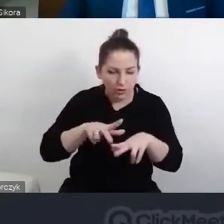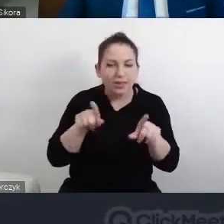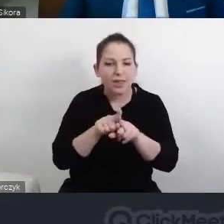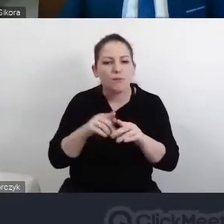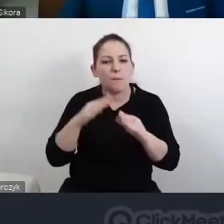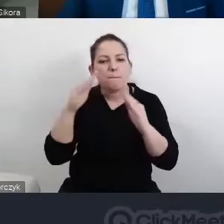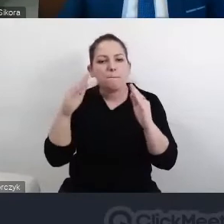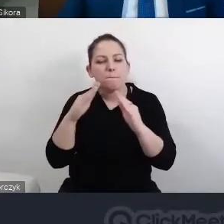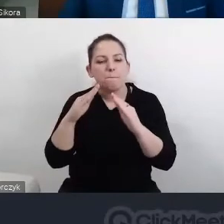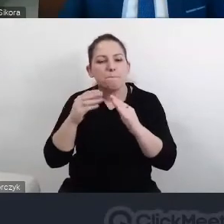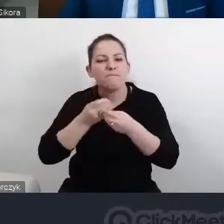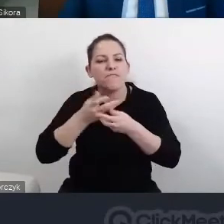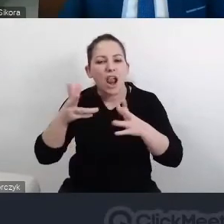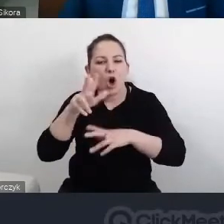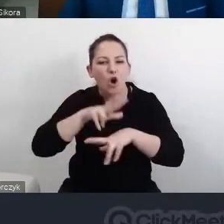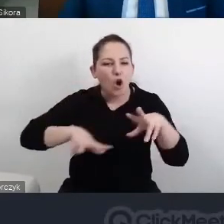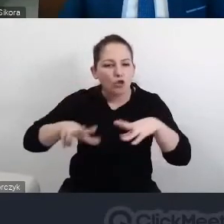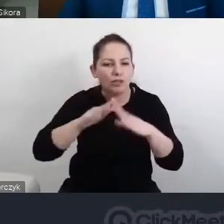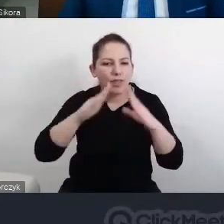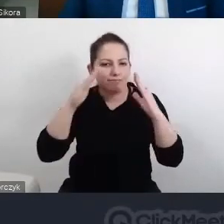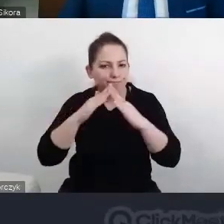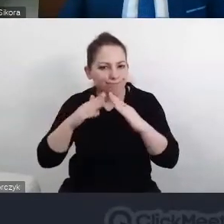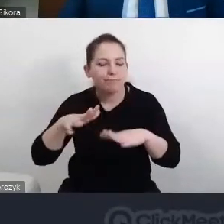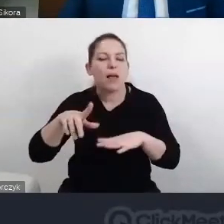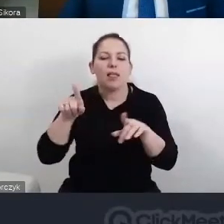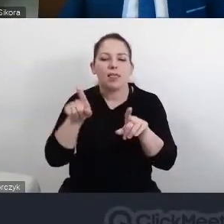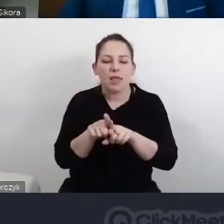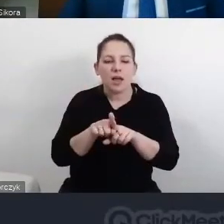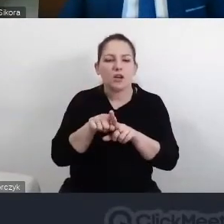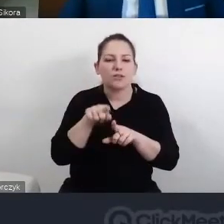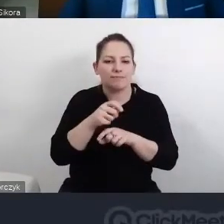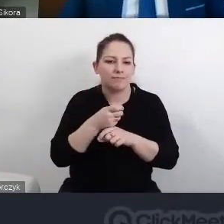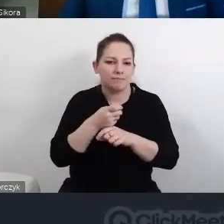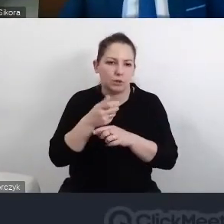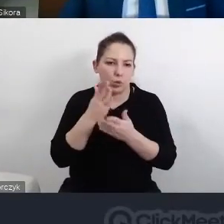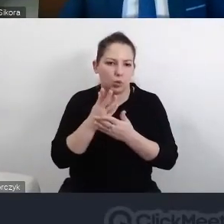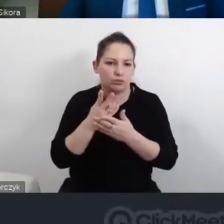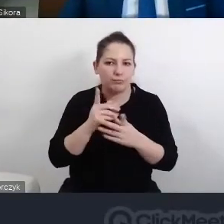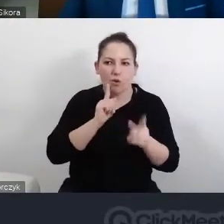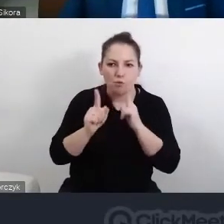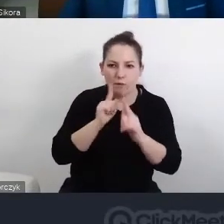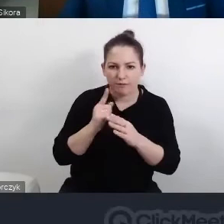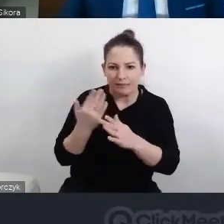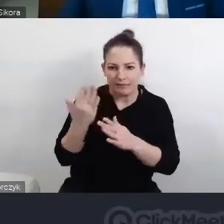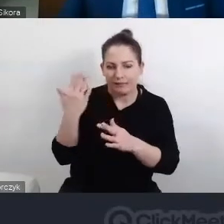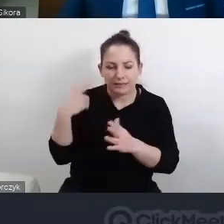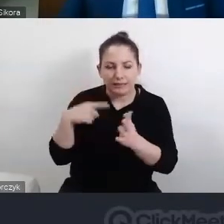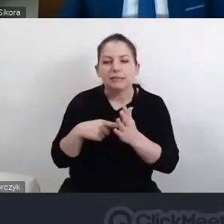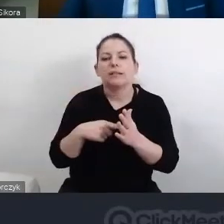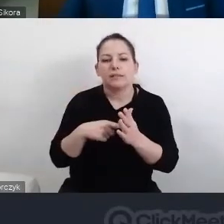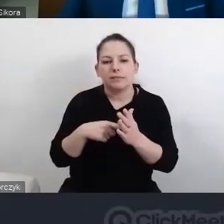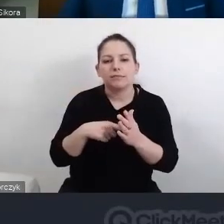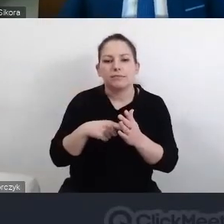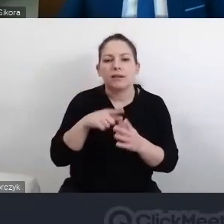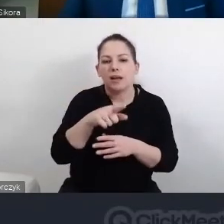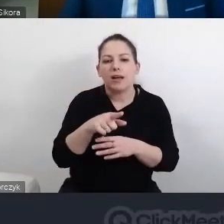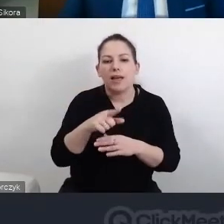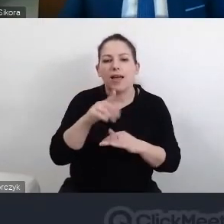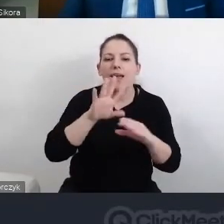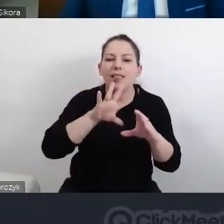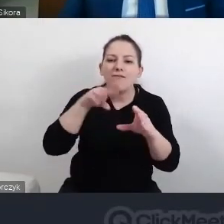budownictwo wielorodzinne. Tu już trwają dość zaawansowane rozmowy z potencjalnymi inwestorami, którzy